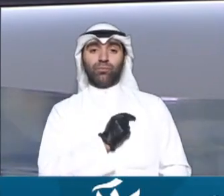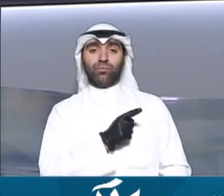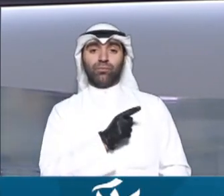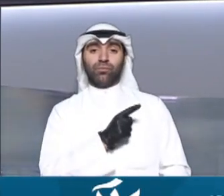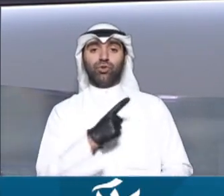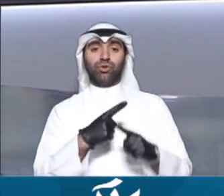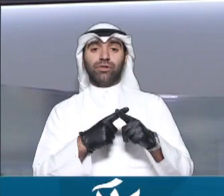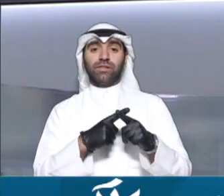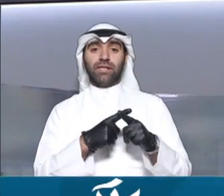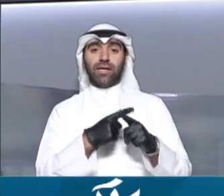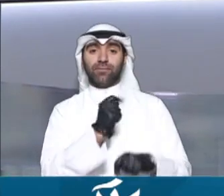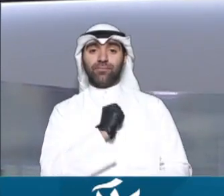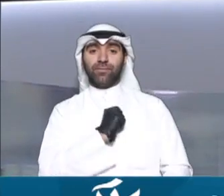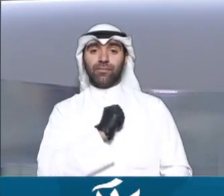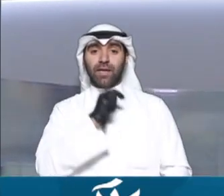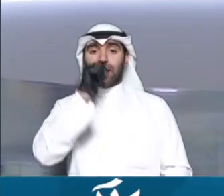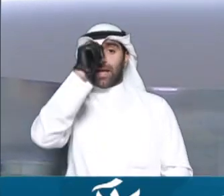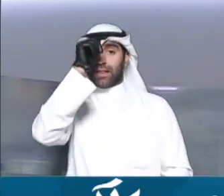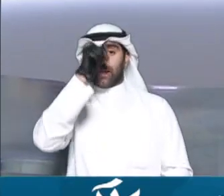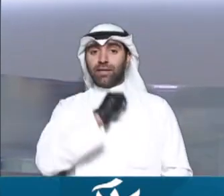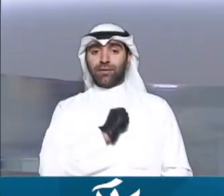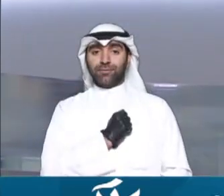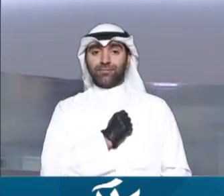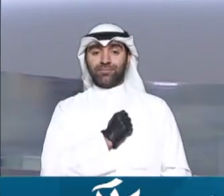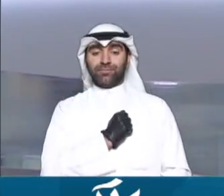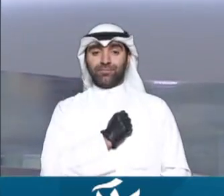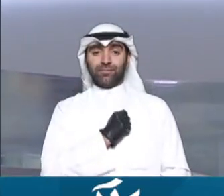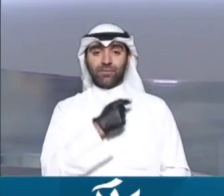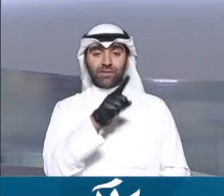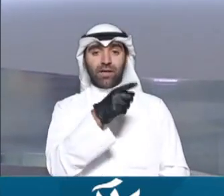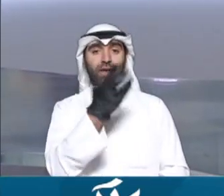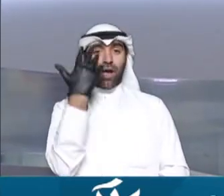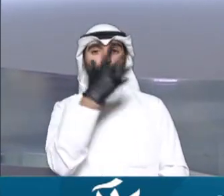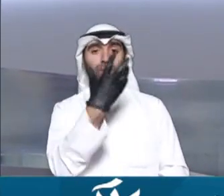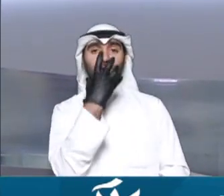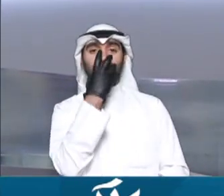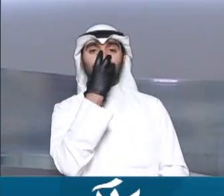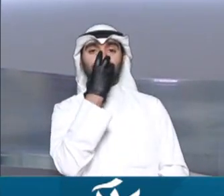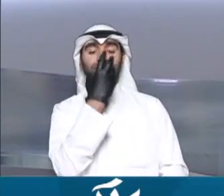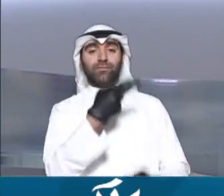كورونا، وكان يتلقى العلاج في العناية المركزة لعدة أيام.